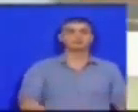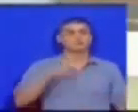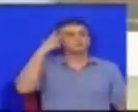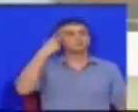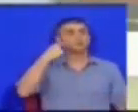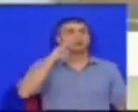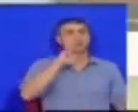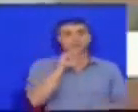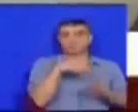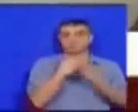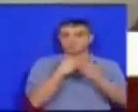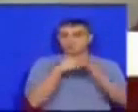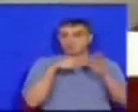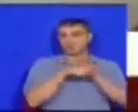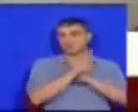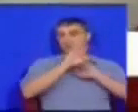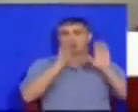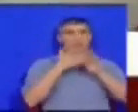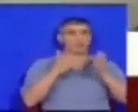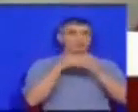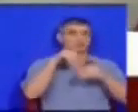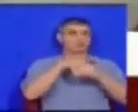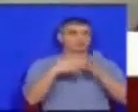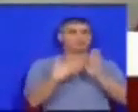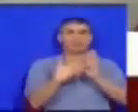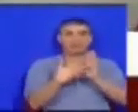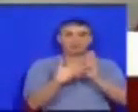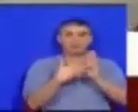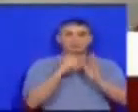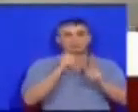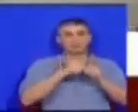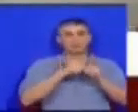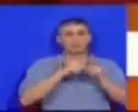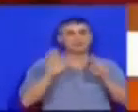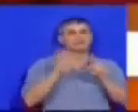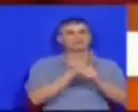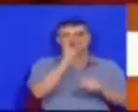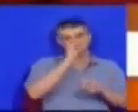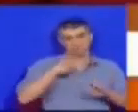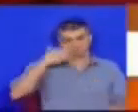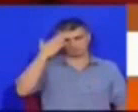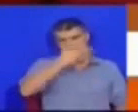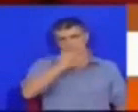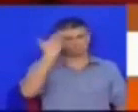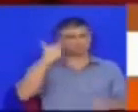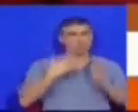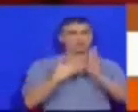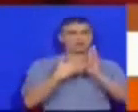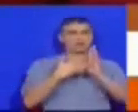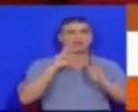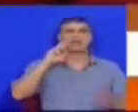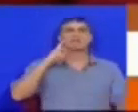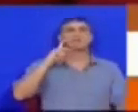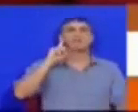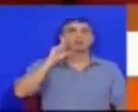גרוס מציע עכשיו הימלטות לכל החבר'ה האלה שנמצאים בחקירה, איזה כסתח במחש, שאנחנו מכירים אותם עוד מחקירת רפי